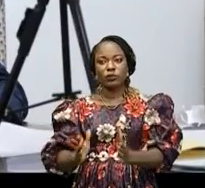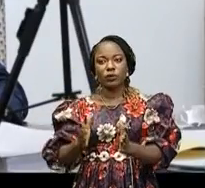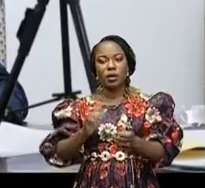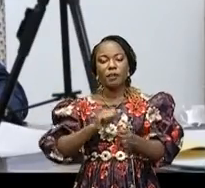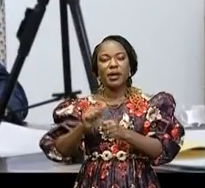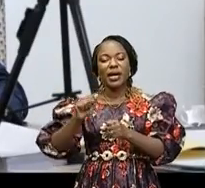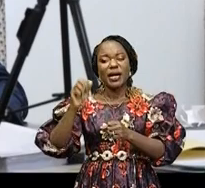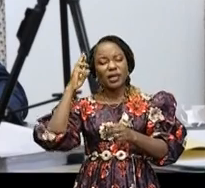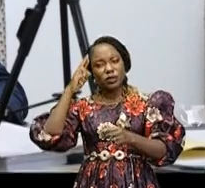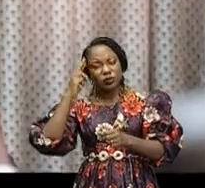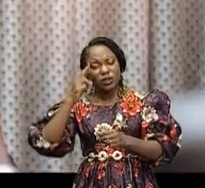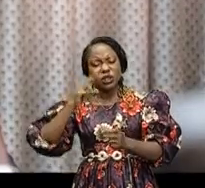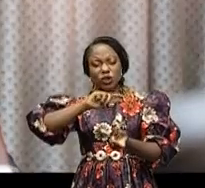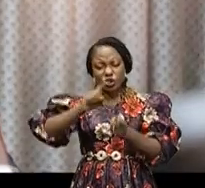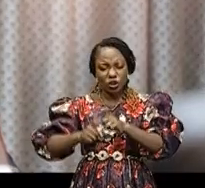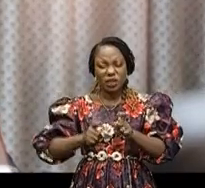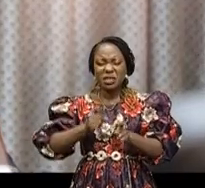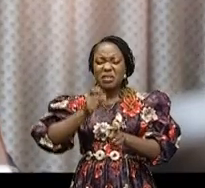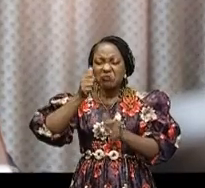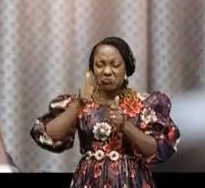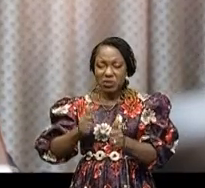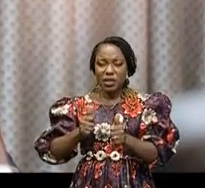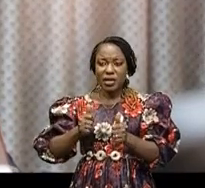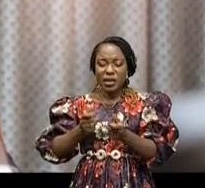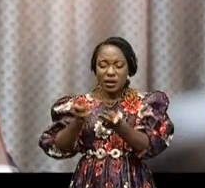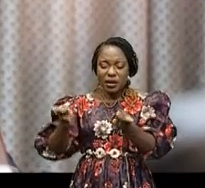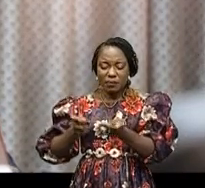les soucis d'améliorer davantage les